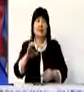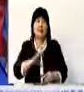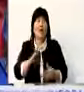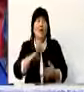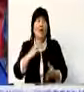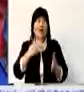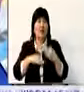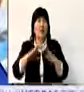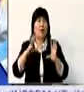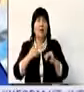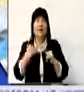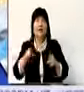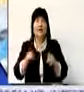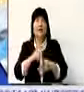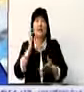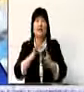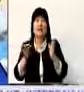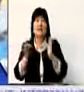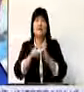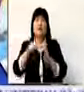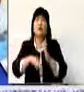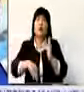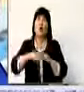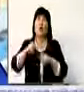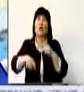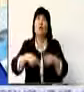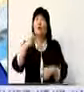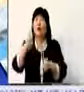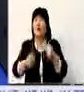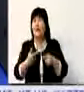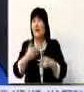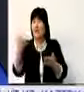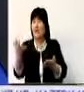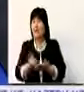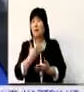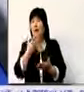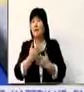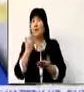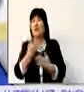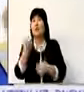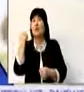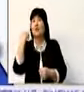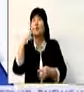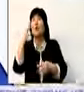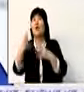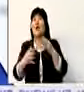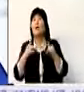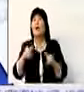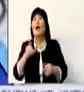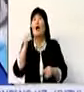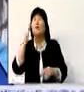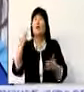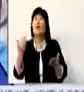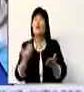довольна результатом но сразу поставила цель выступить лучше в следующем турнире и добил и своего стала чемпионкой мира впереди